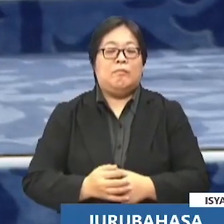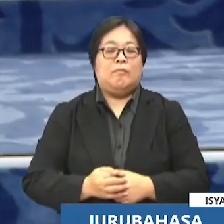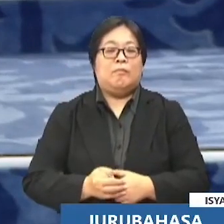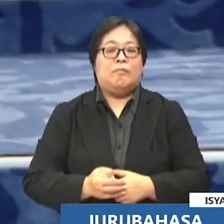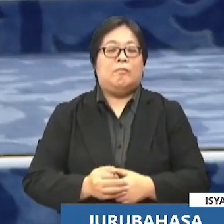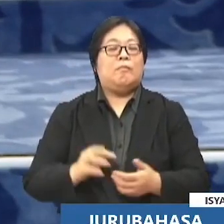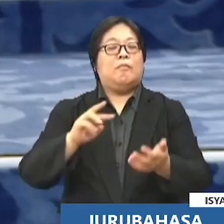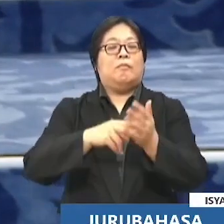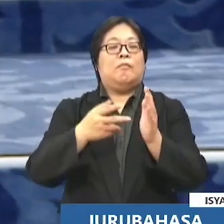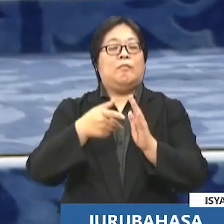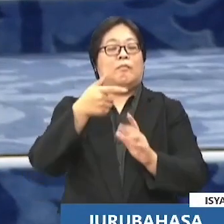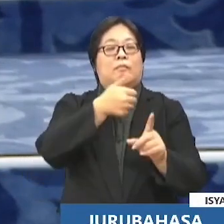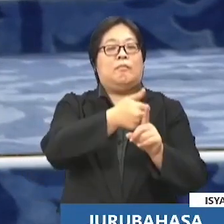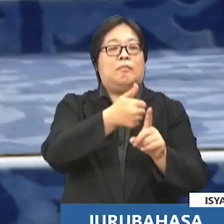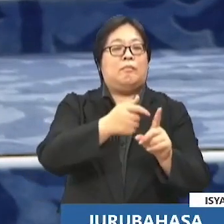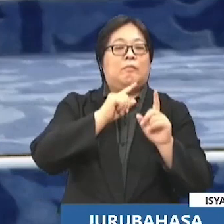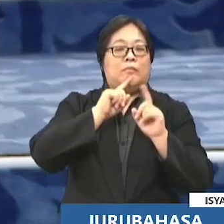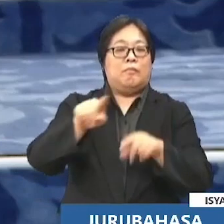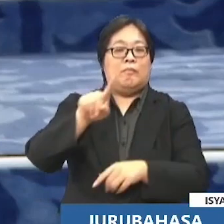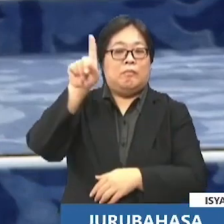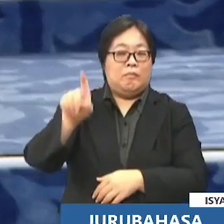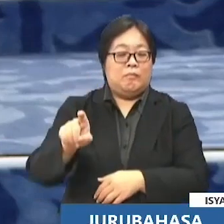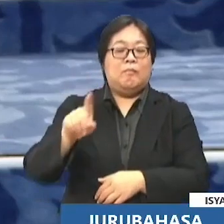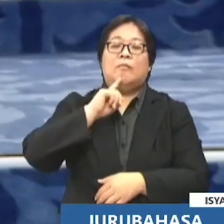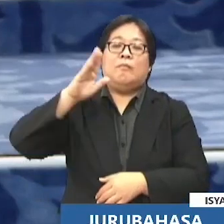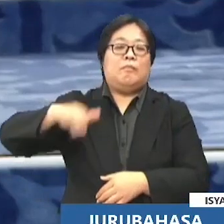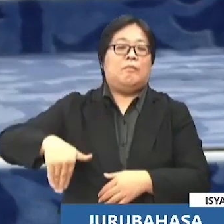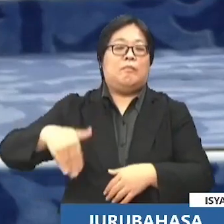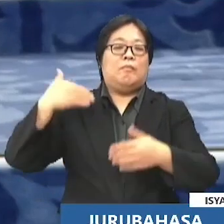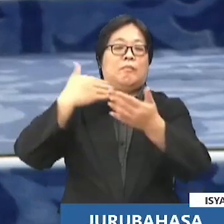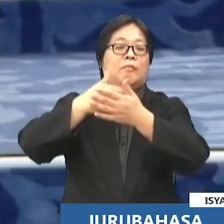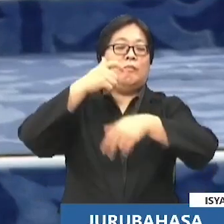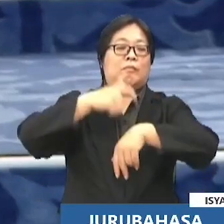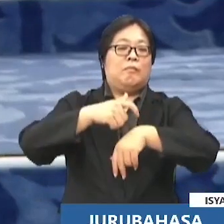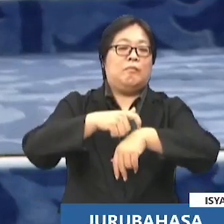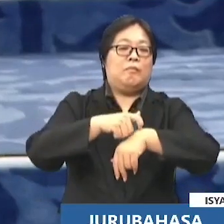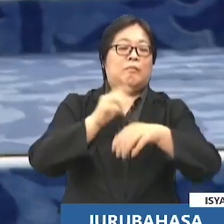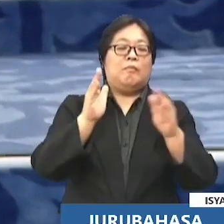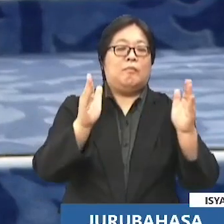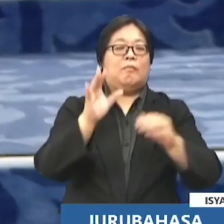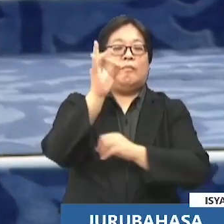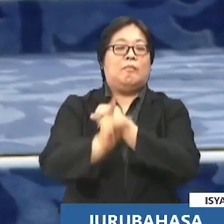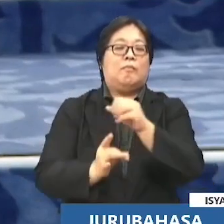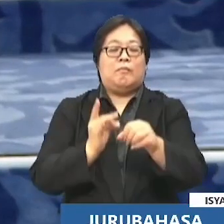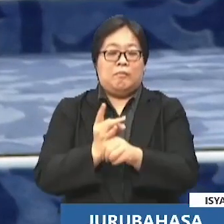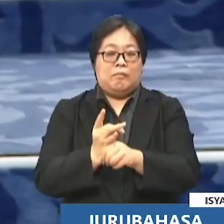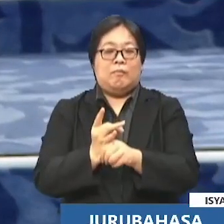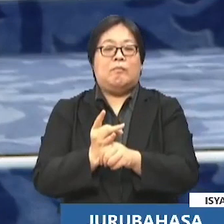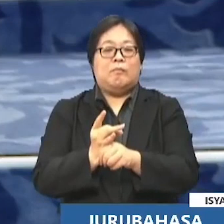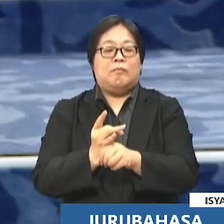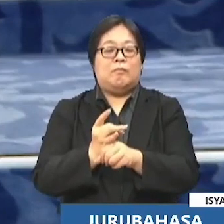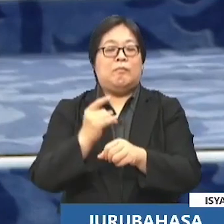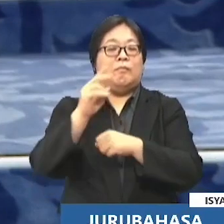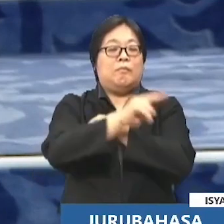jadi dengan sendirinya menjawab soalan yang Muhammad bahwa belum sampai tempo late delapan tahun untuk